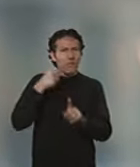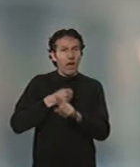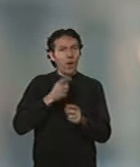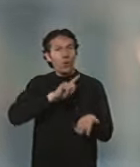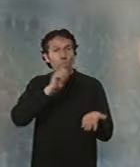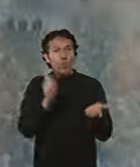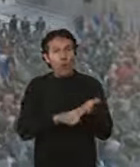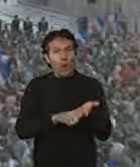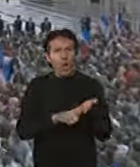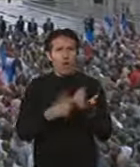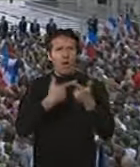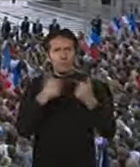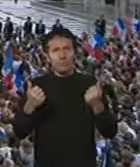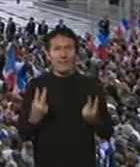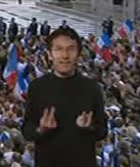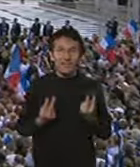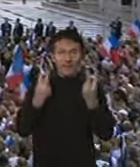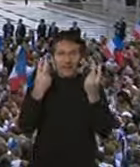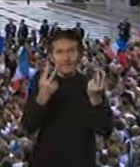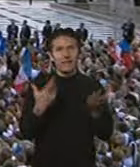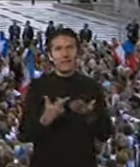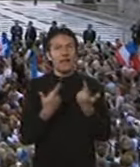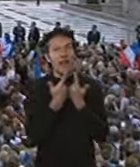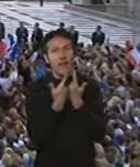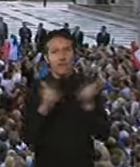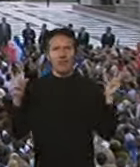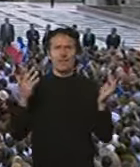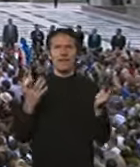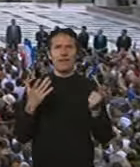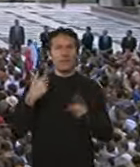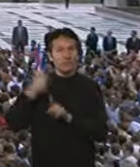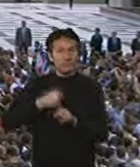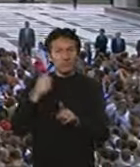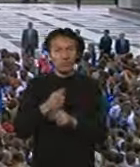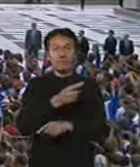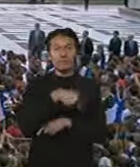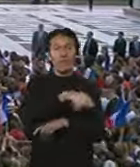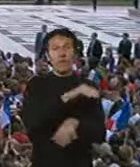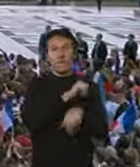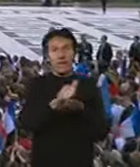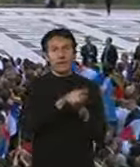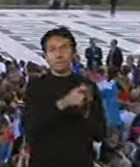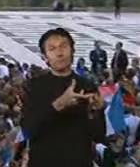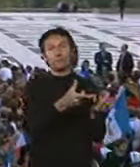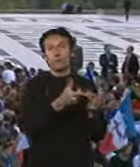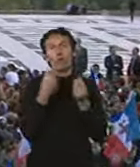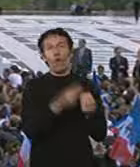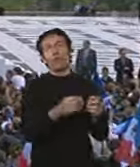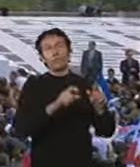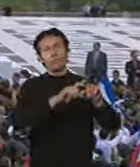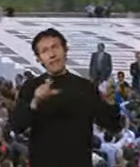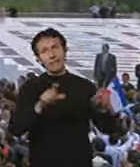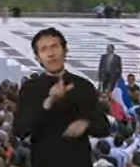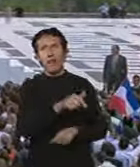droits pour notre dignité pour notre liberté ce que vous avez fait ne vous donne aucun titre